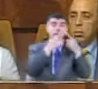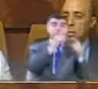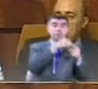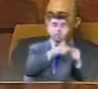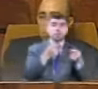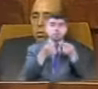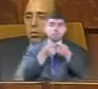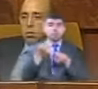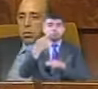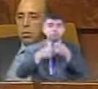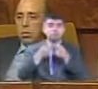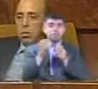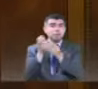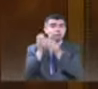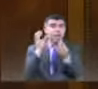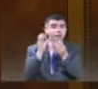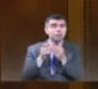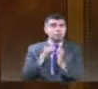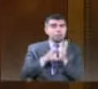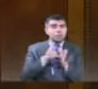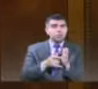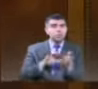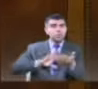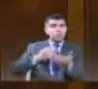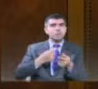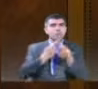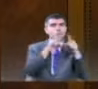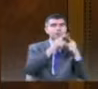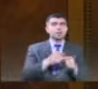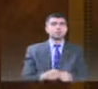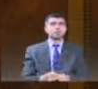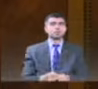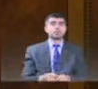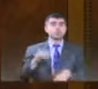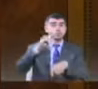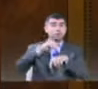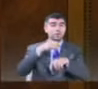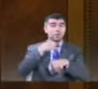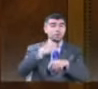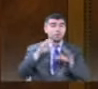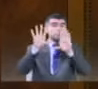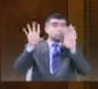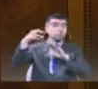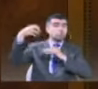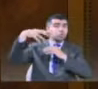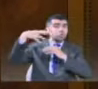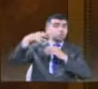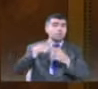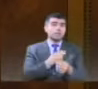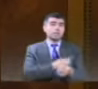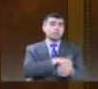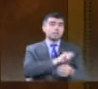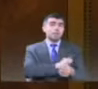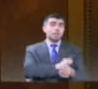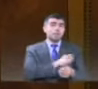والمجالات الحيوية كالنقل والبنية التحتية والمواصلات واللوجستيك إلى آخره. وبخصوص مجال الطاقة، ركز المغرب مع كل من إسبانيا والبرتغال